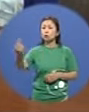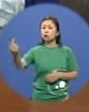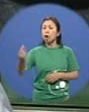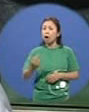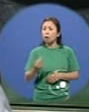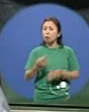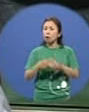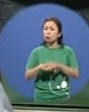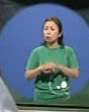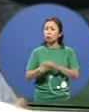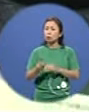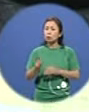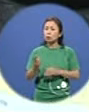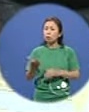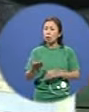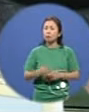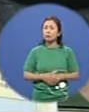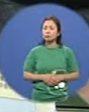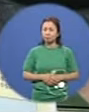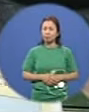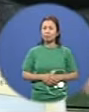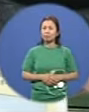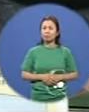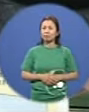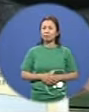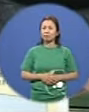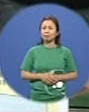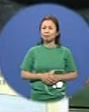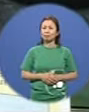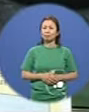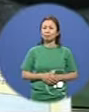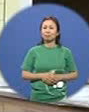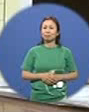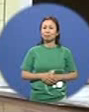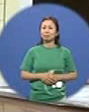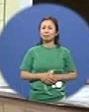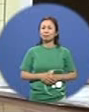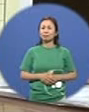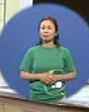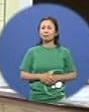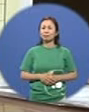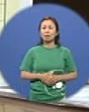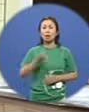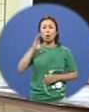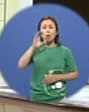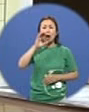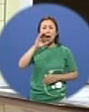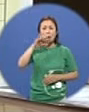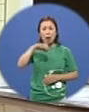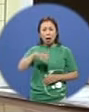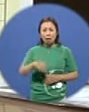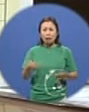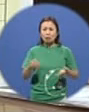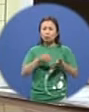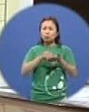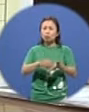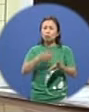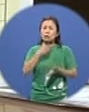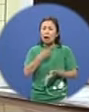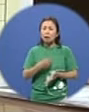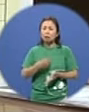まずですねこれをちょっと見ていただきますとあの県内でね就職したいという人が実は